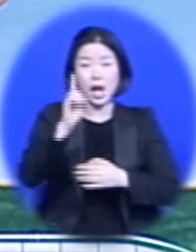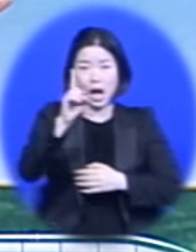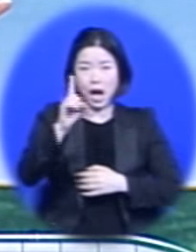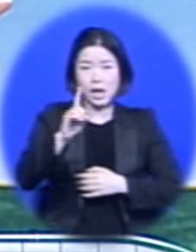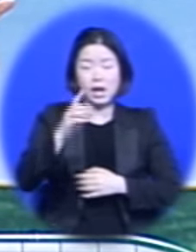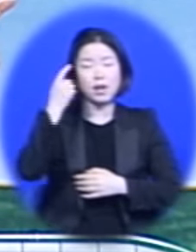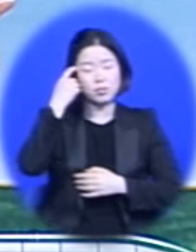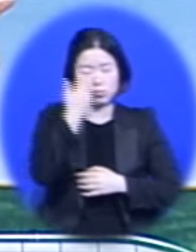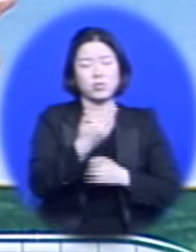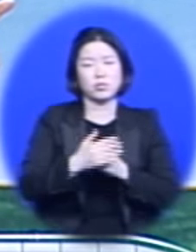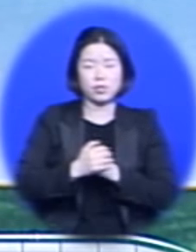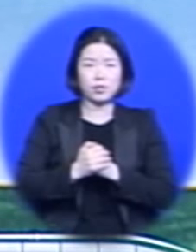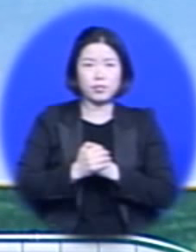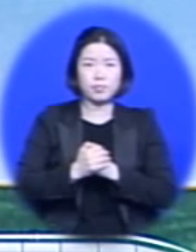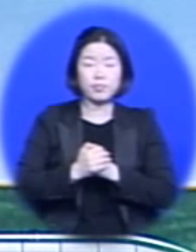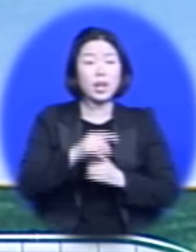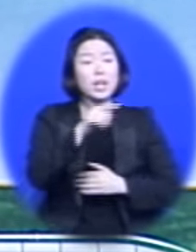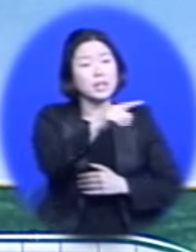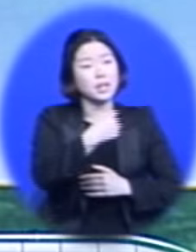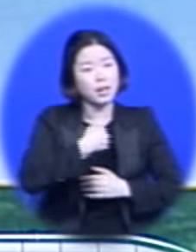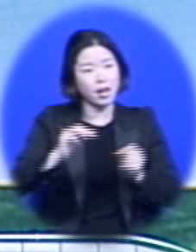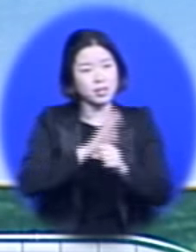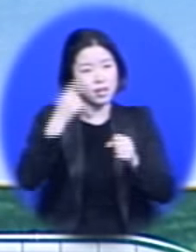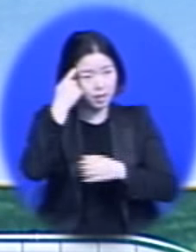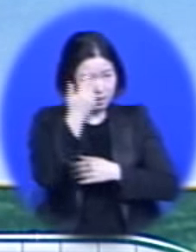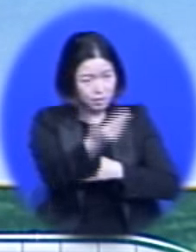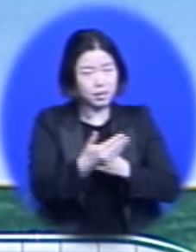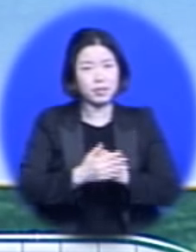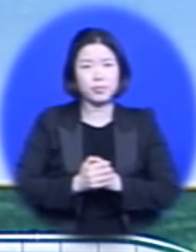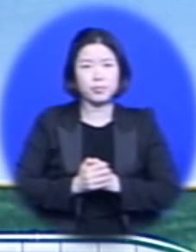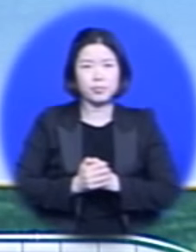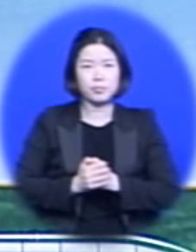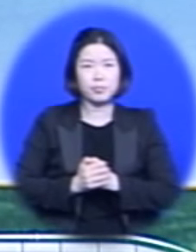가지만 물으셨어요. 내가 나를 사랑하느냐?